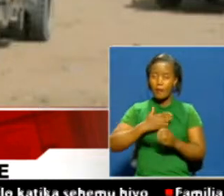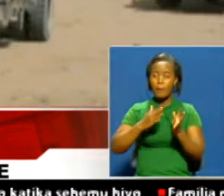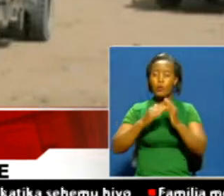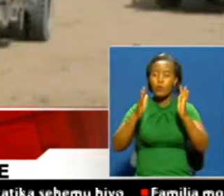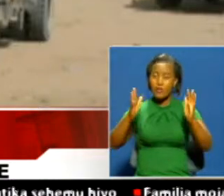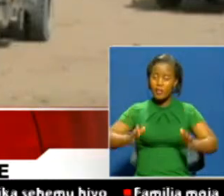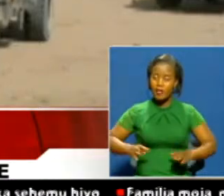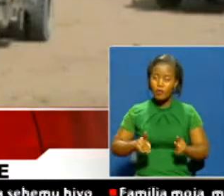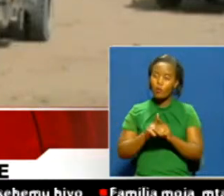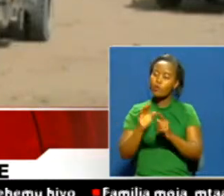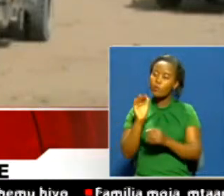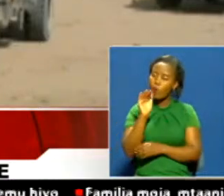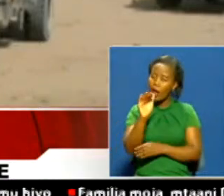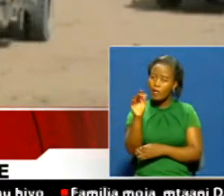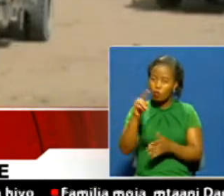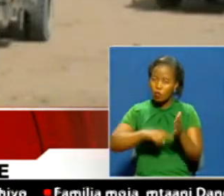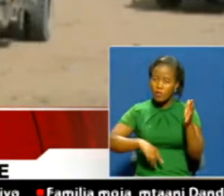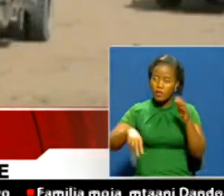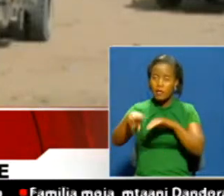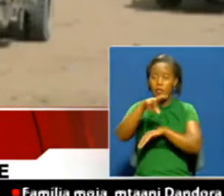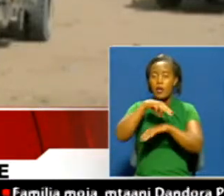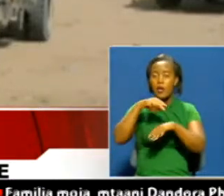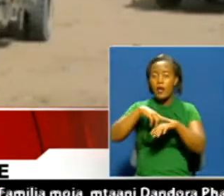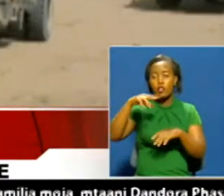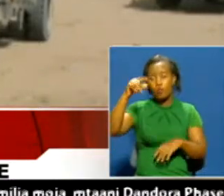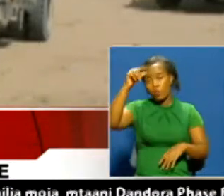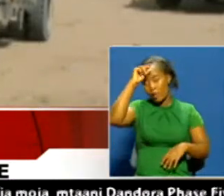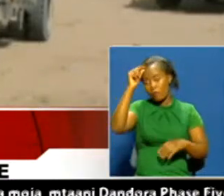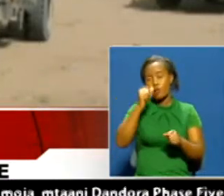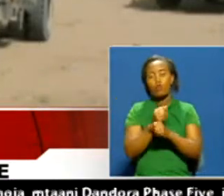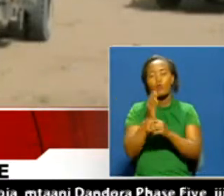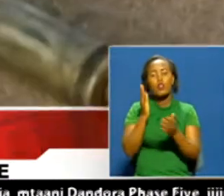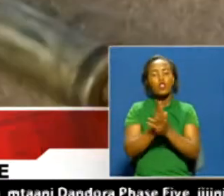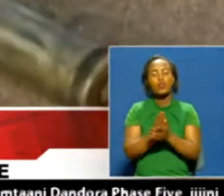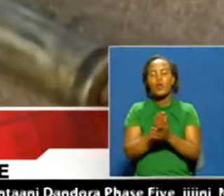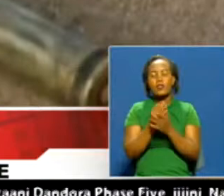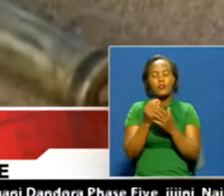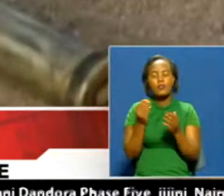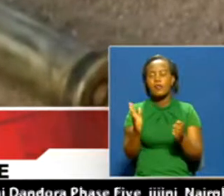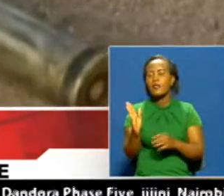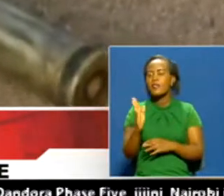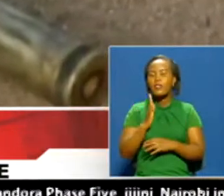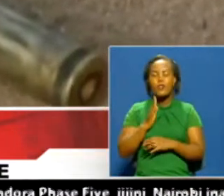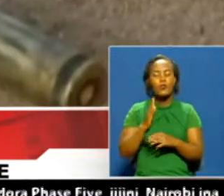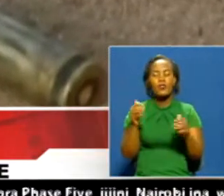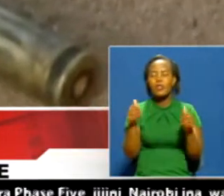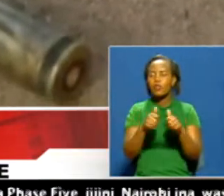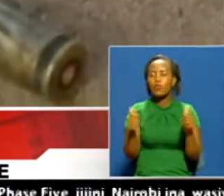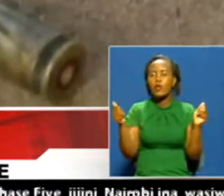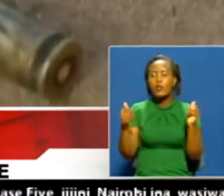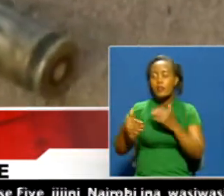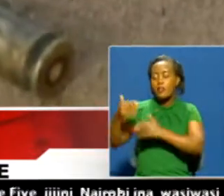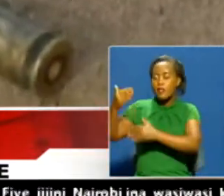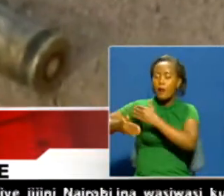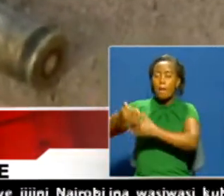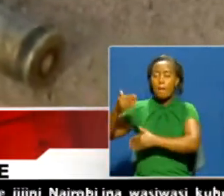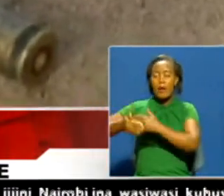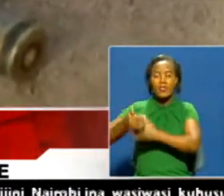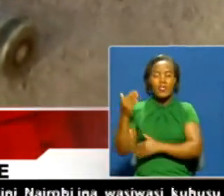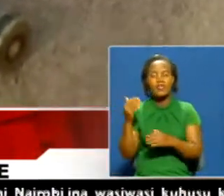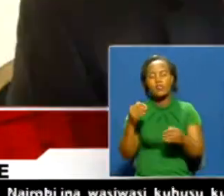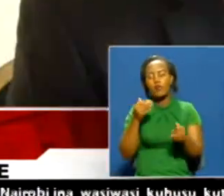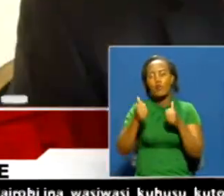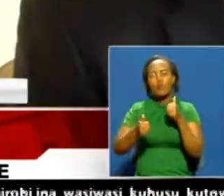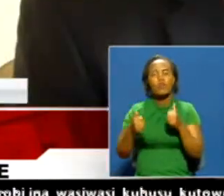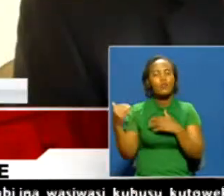wito kwa serikali ya kitaifa kuongeza doria na kuimarisha usalama kwenye maeneo ya mipakani ambayo hukumbwa na mizozo mara